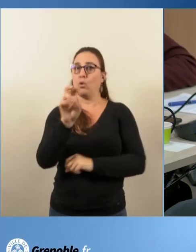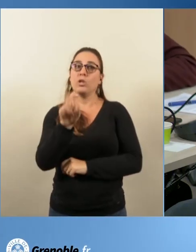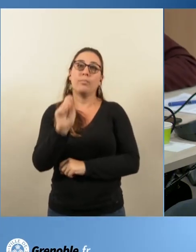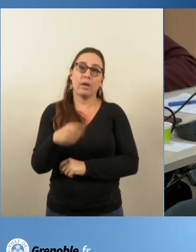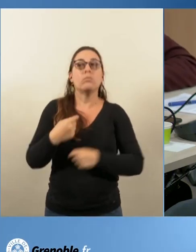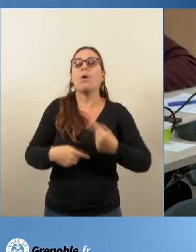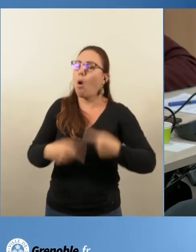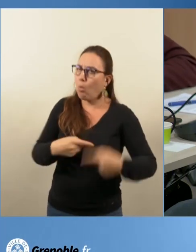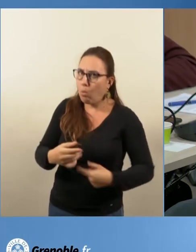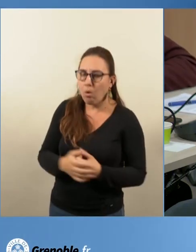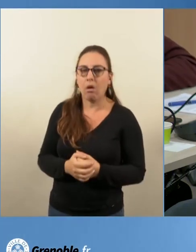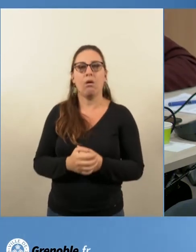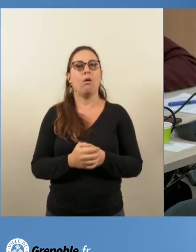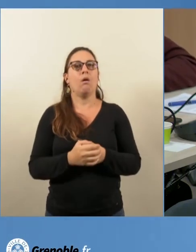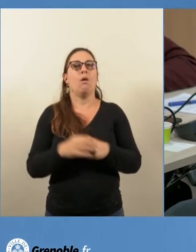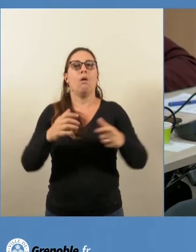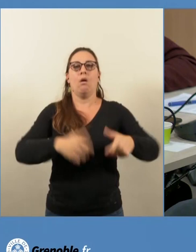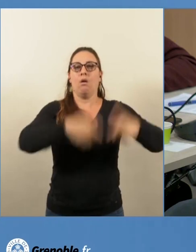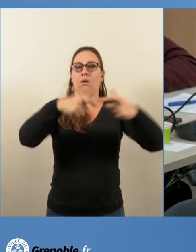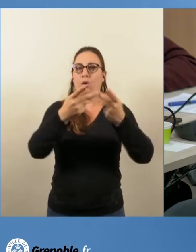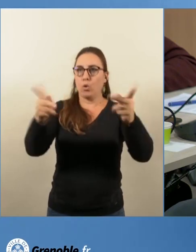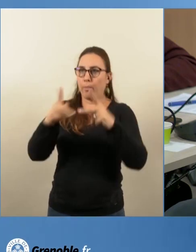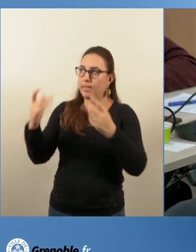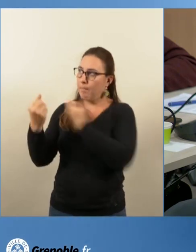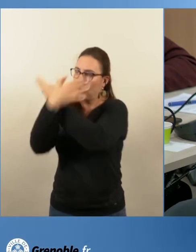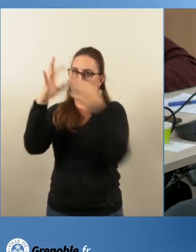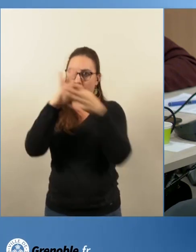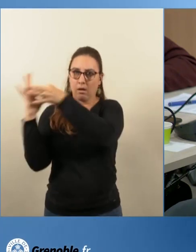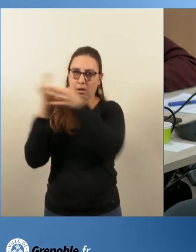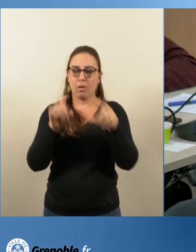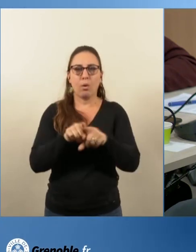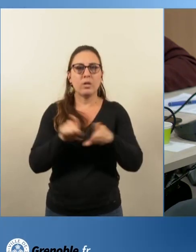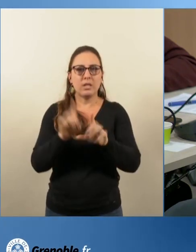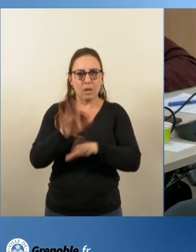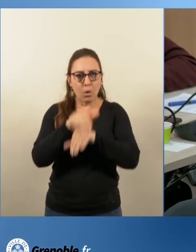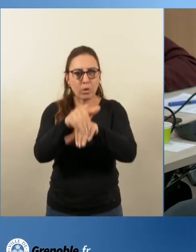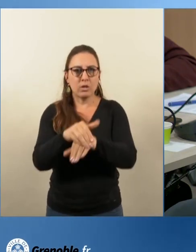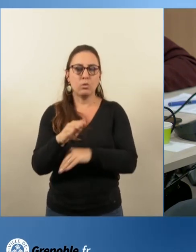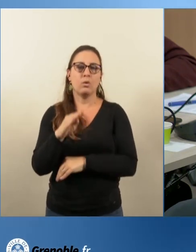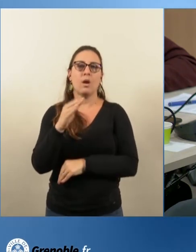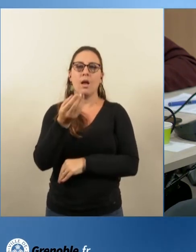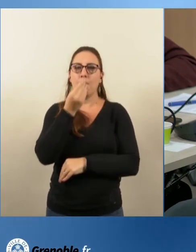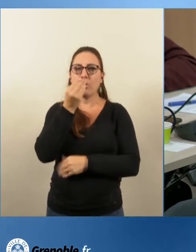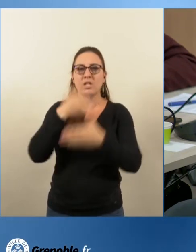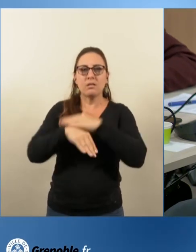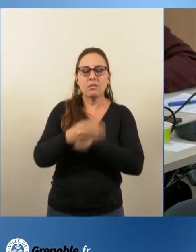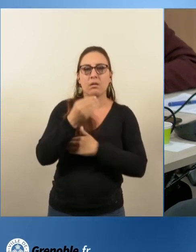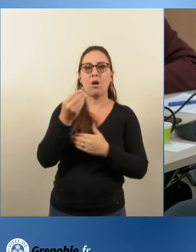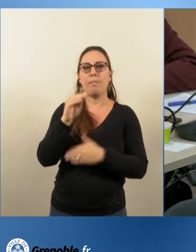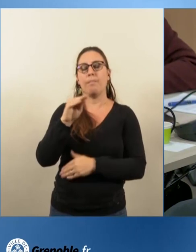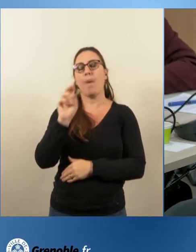choses soient en cours la logistique urbaine en lien avec la métropole et la poursuite de l'intégration du bio à la cantine et aussi dans les autres